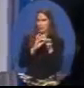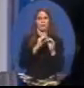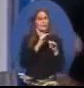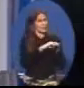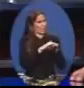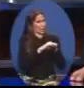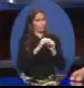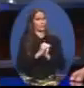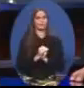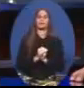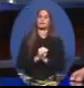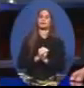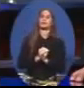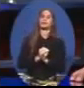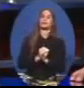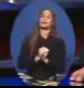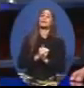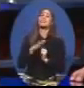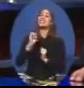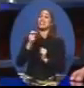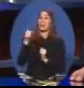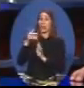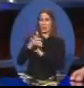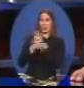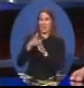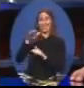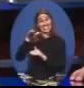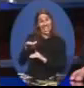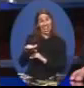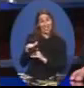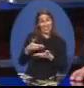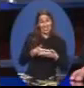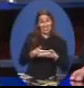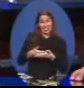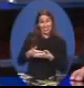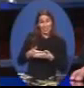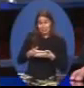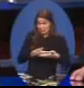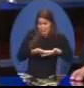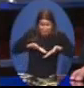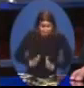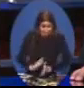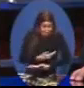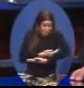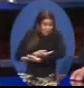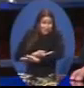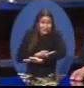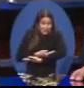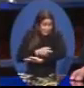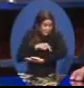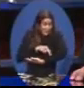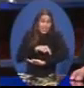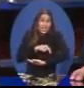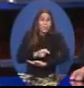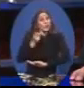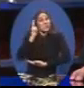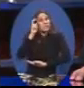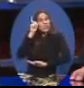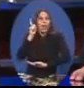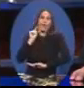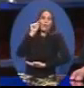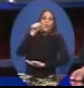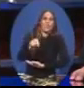סליחה. ואם הוא מדבר על ילד בן יומו, שבעוד 20 שנים, הוא יבוא